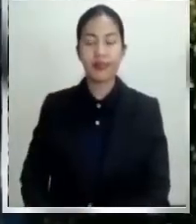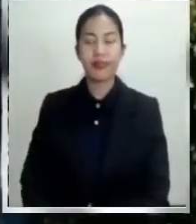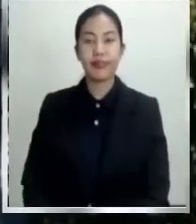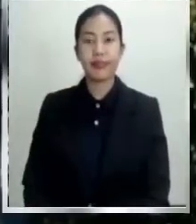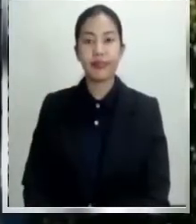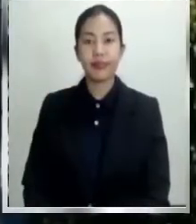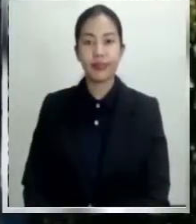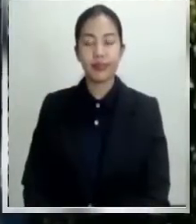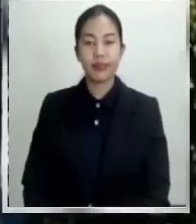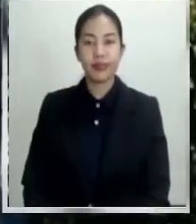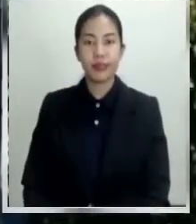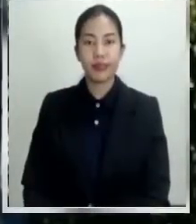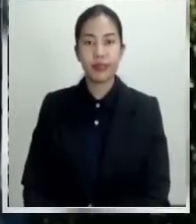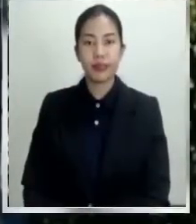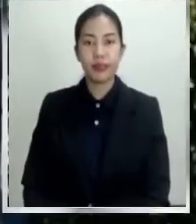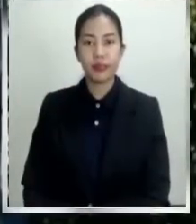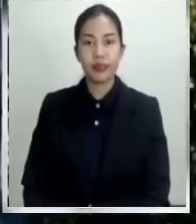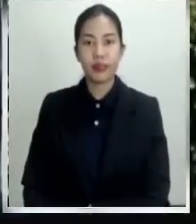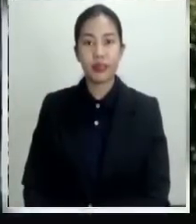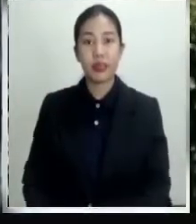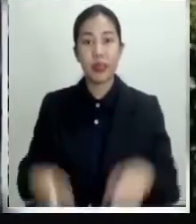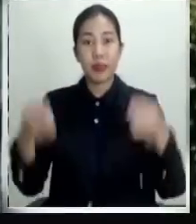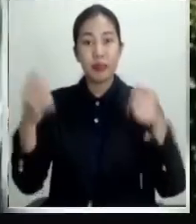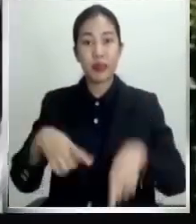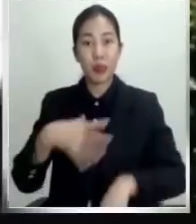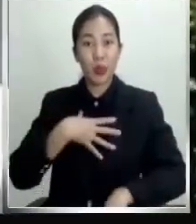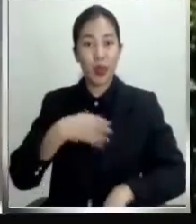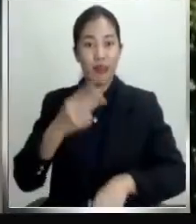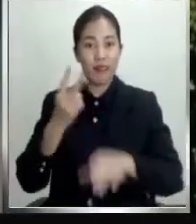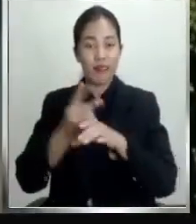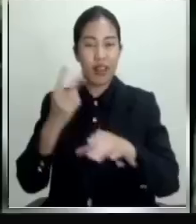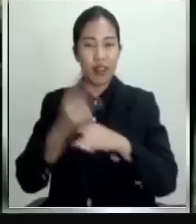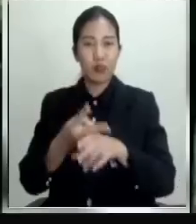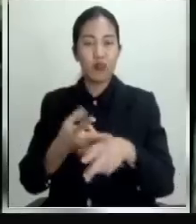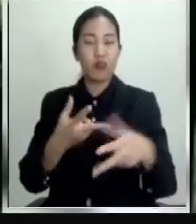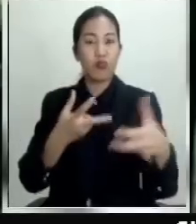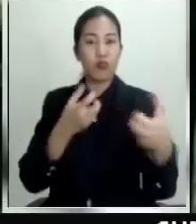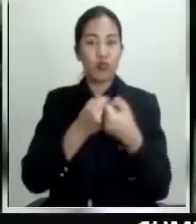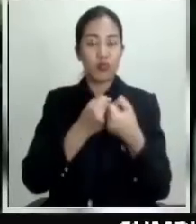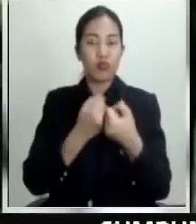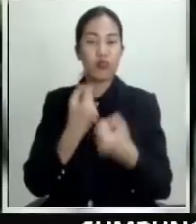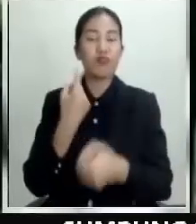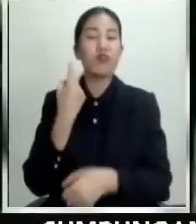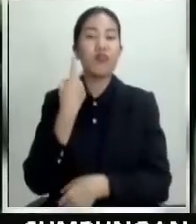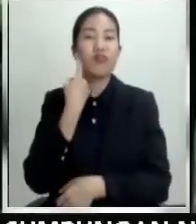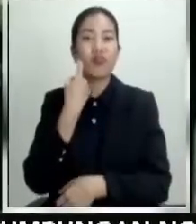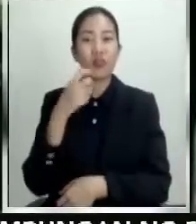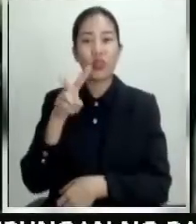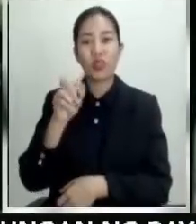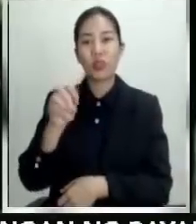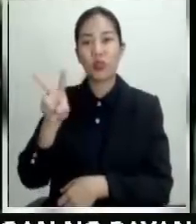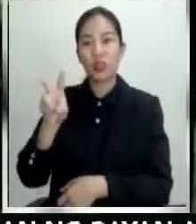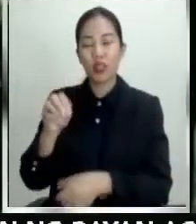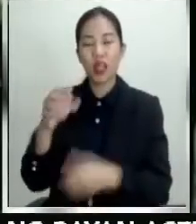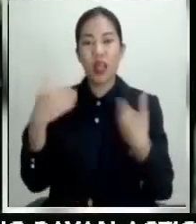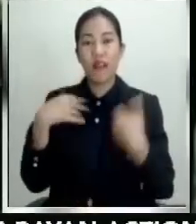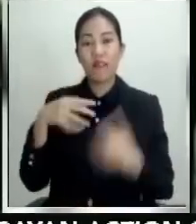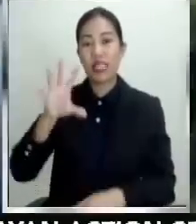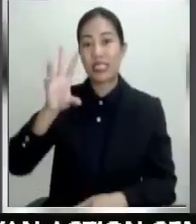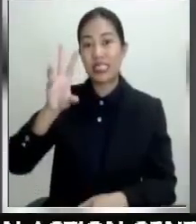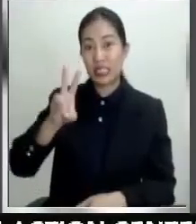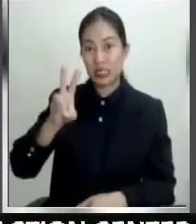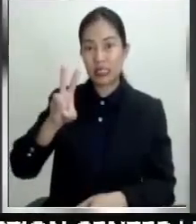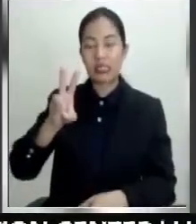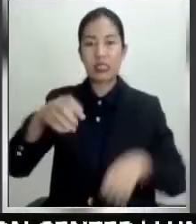Sa biglang pagbangga ng puting van sa isa pang van sa Rodriguez Rizal noong 2020, anim na tricycle ang naararo at isang